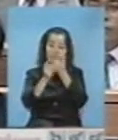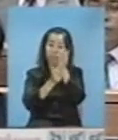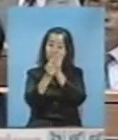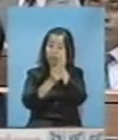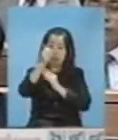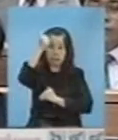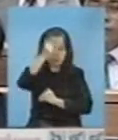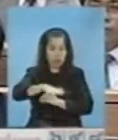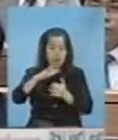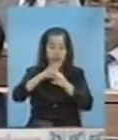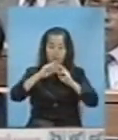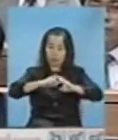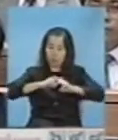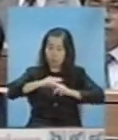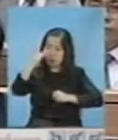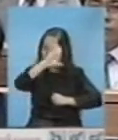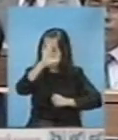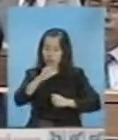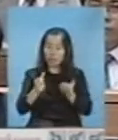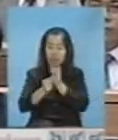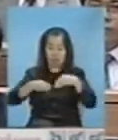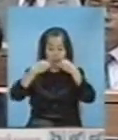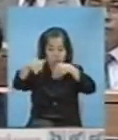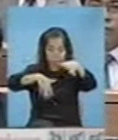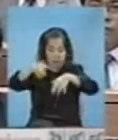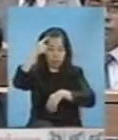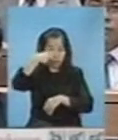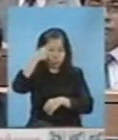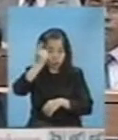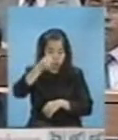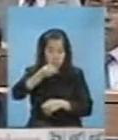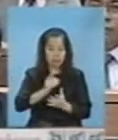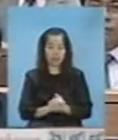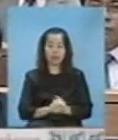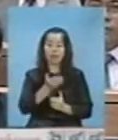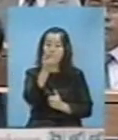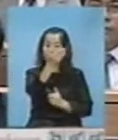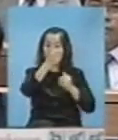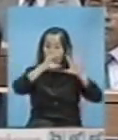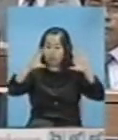ของส่วนตัวของใครคนใดคนหนึ่งผมขอให้รัฐบ